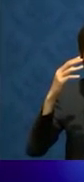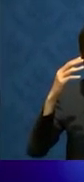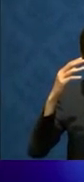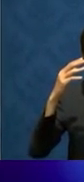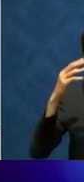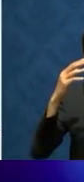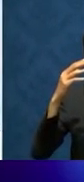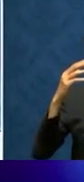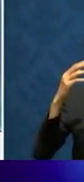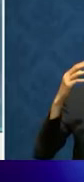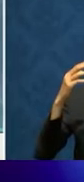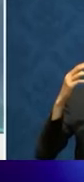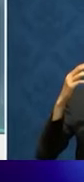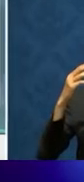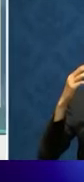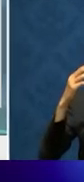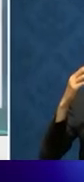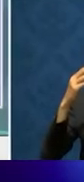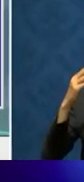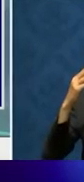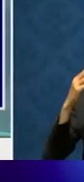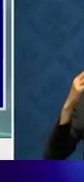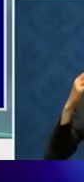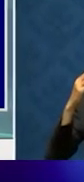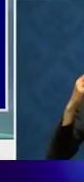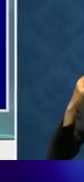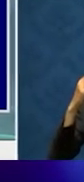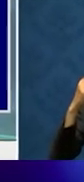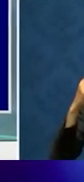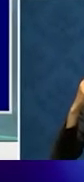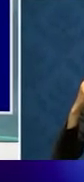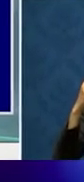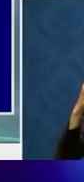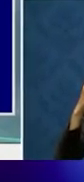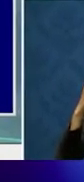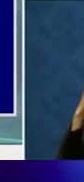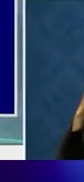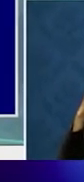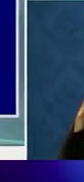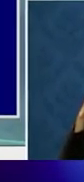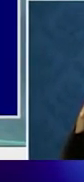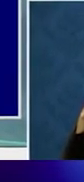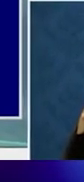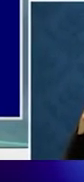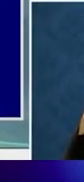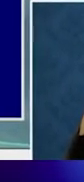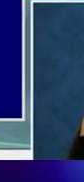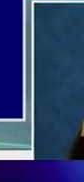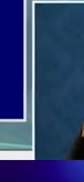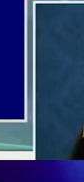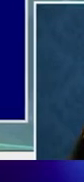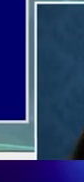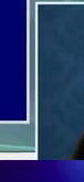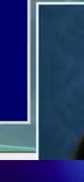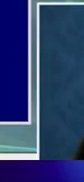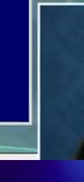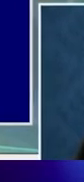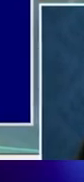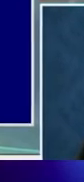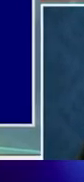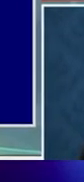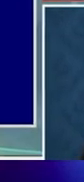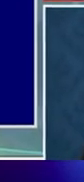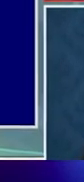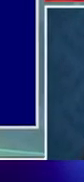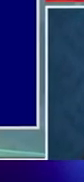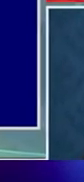างเซลล์มันมากกว่านั้นเหลือเกินการที่มีเซลล์สมอง 84,000 เซลล์จึงทำให้ค่าสติปัญญาบริห